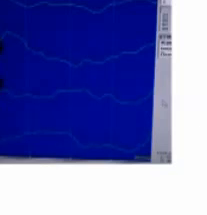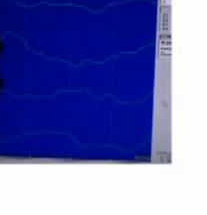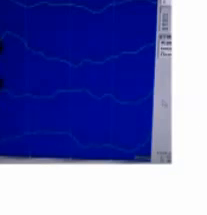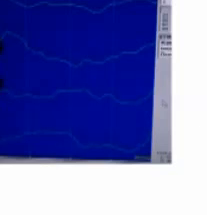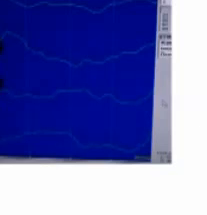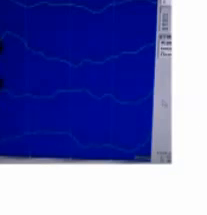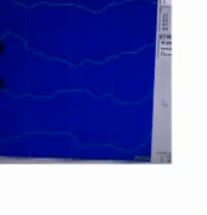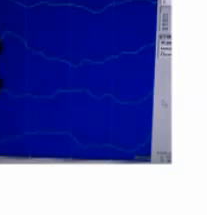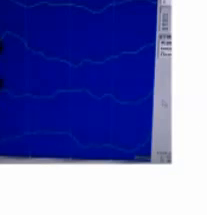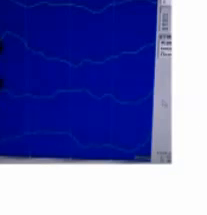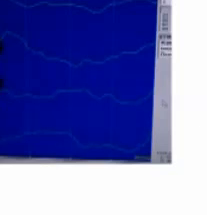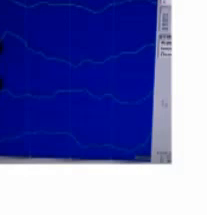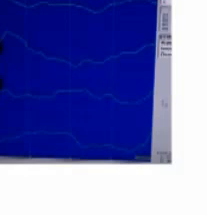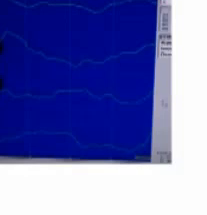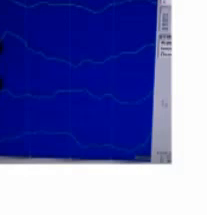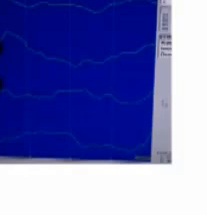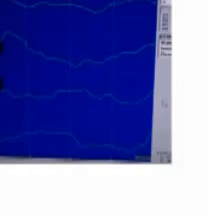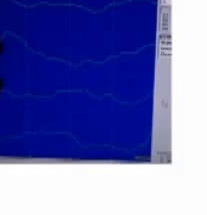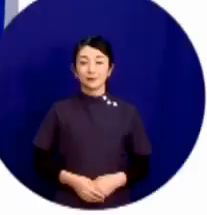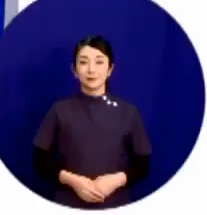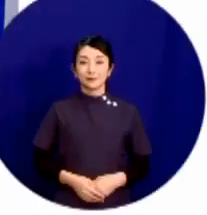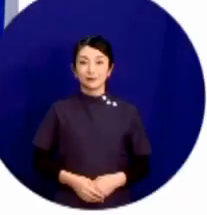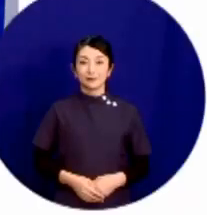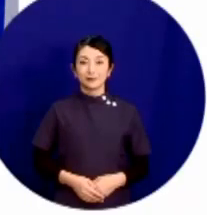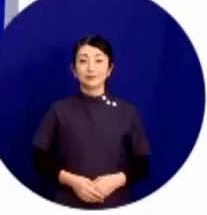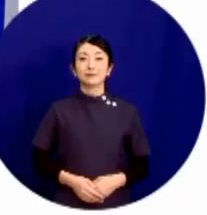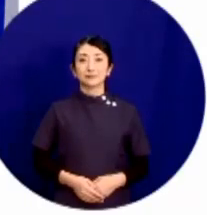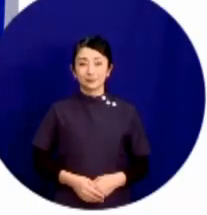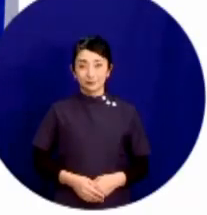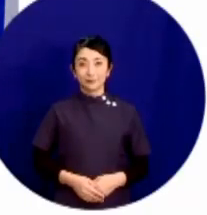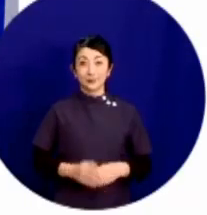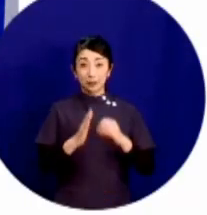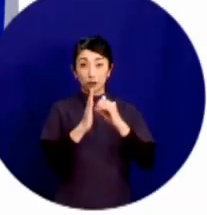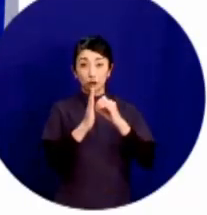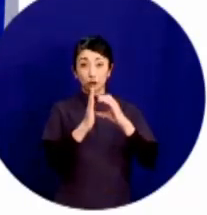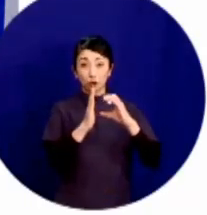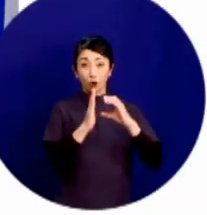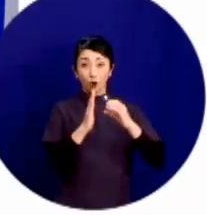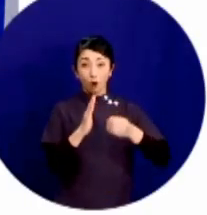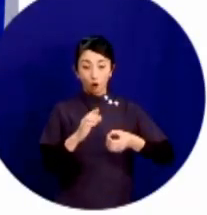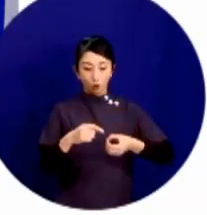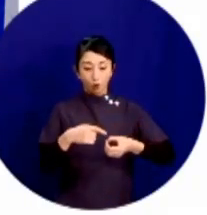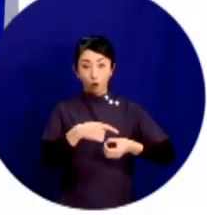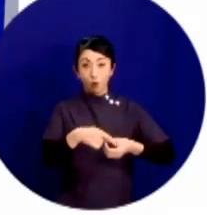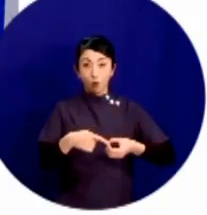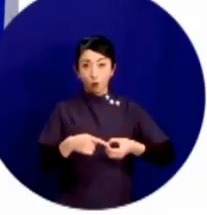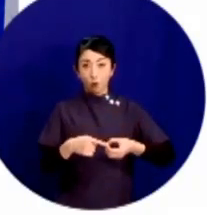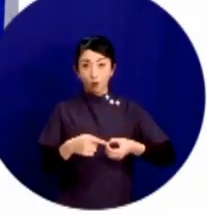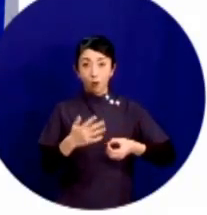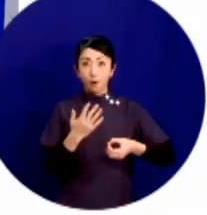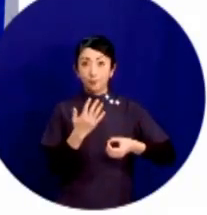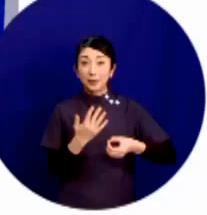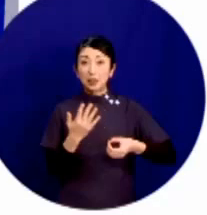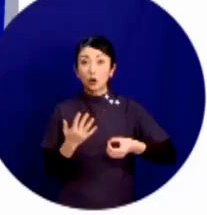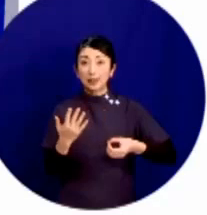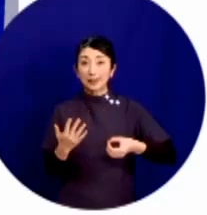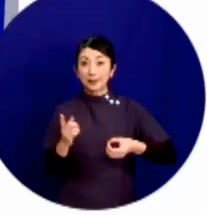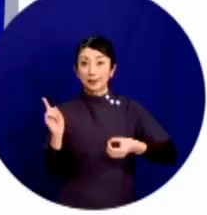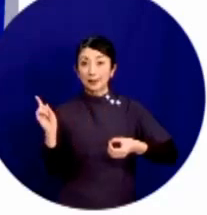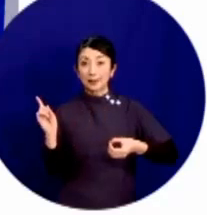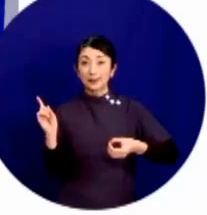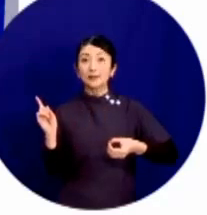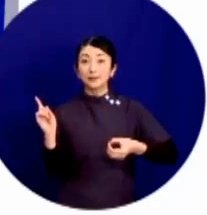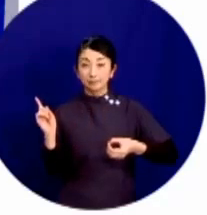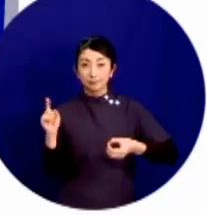は中心孔と言われるところで、この3番に相当するところは中心前回、